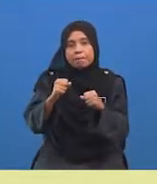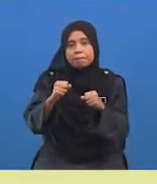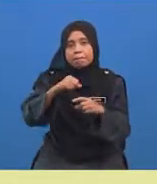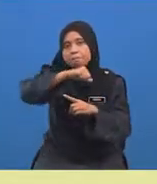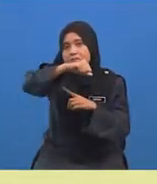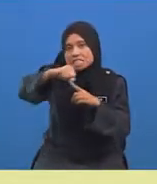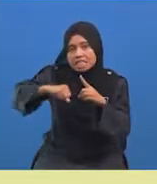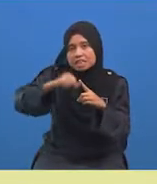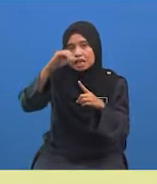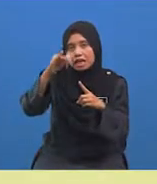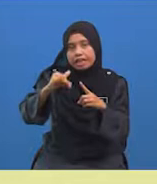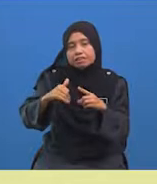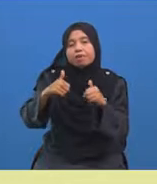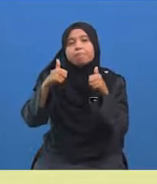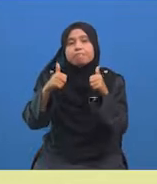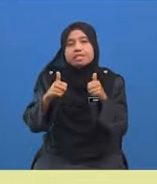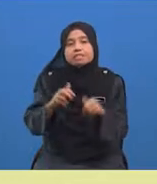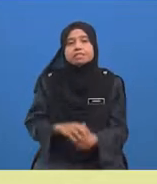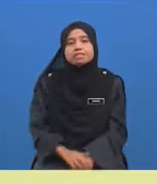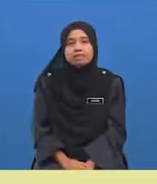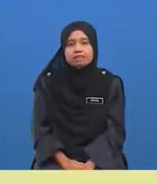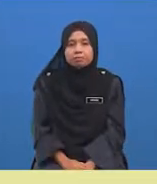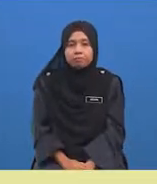persekitaran kerja yang kondusif.